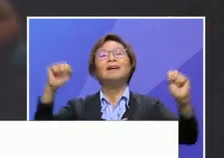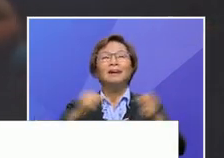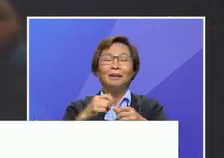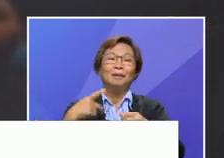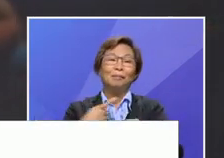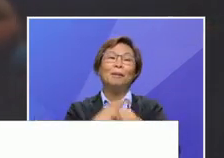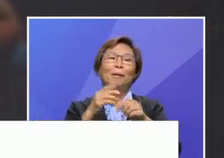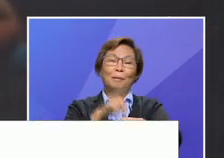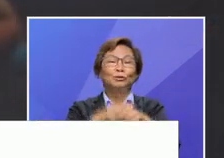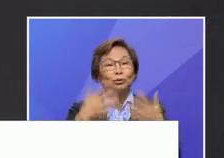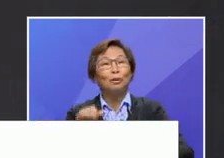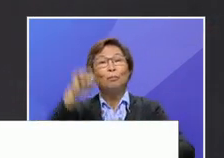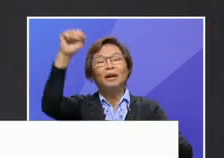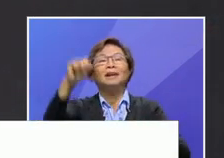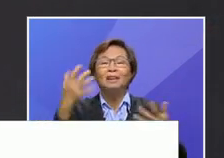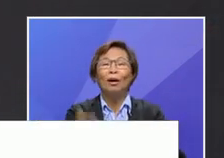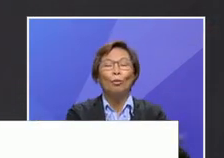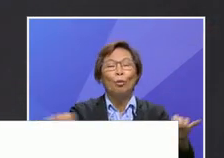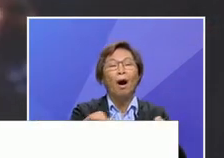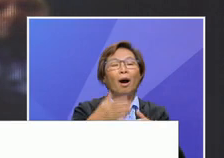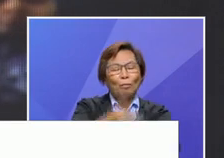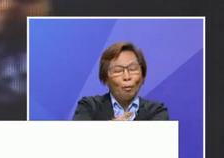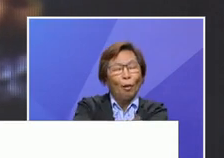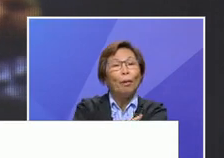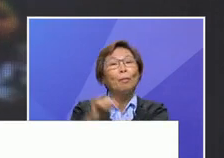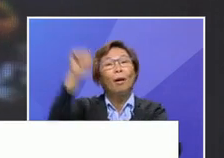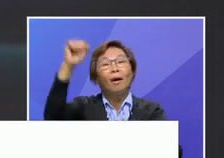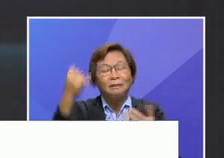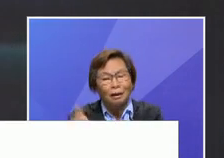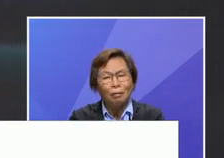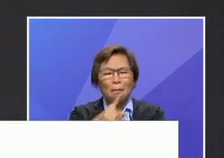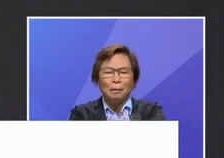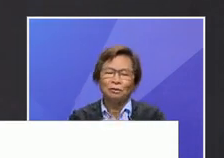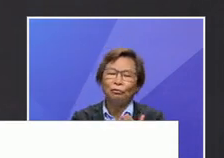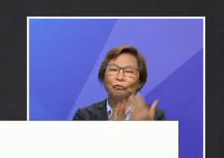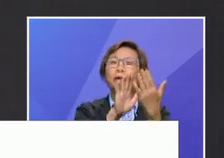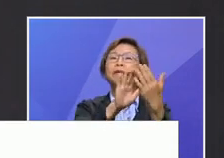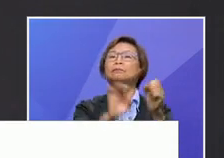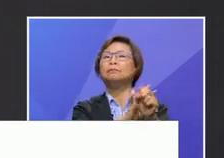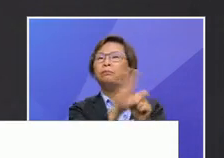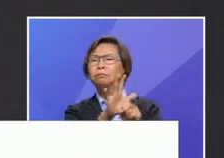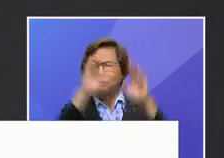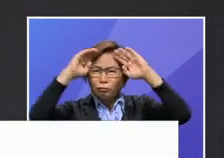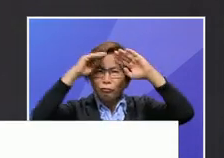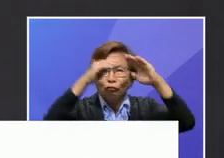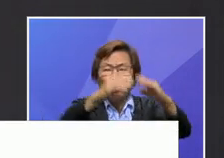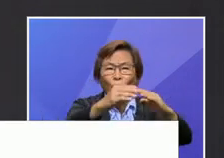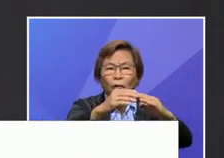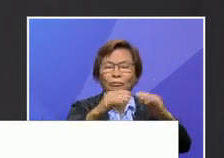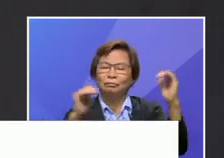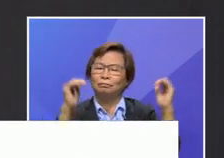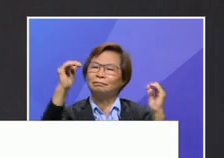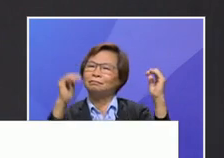kesmil mengisi kemerdekaannya Ini zaman kita berhadapan dengan kau 19 nafasnya ialah that